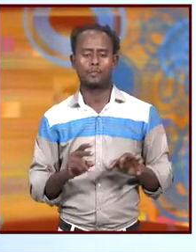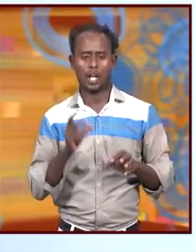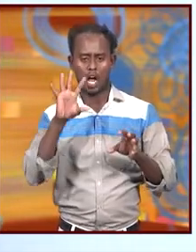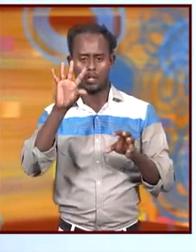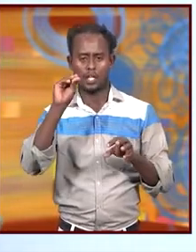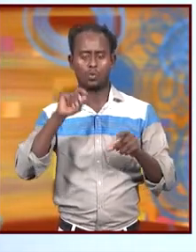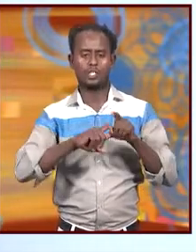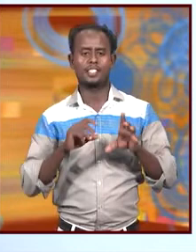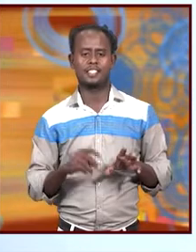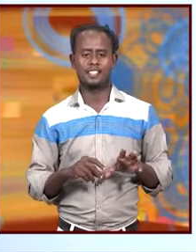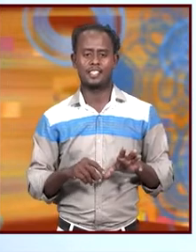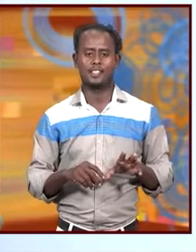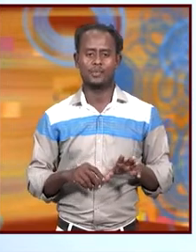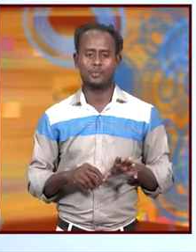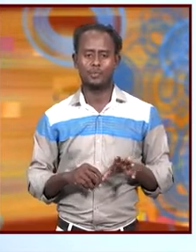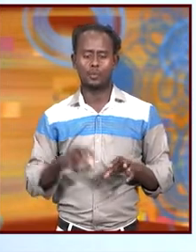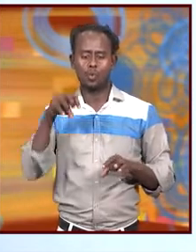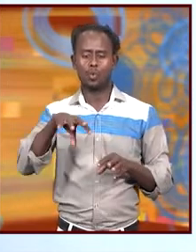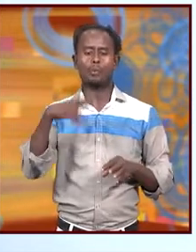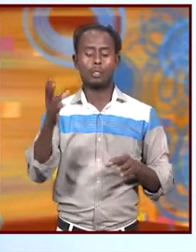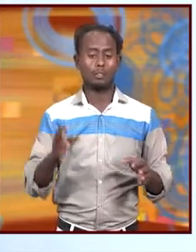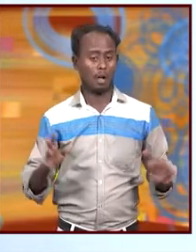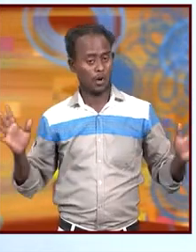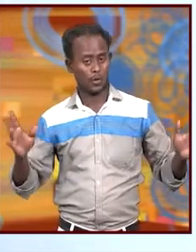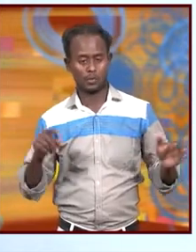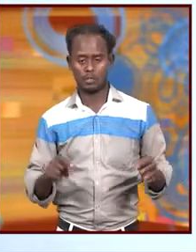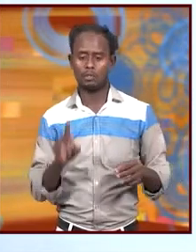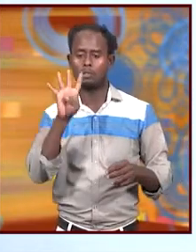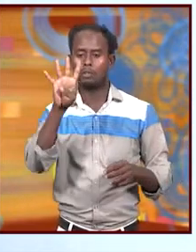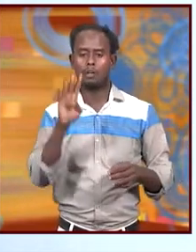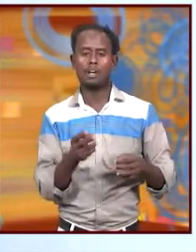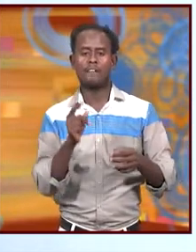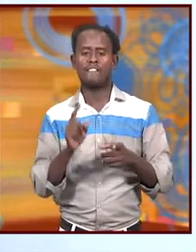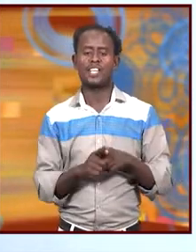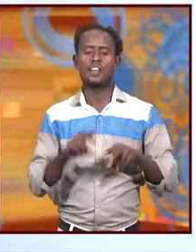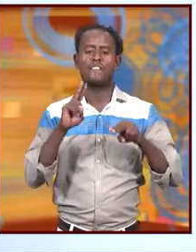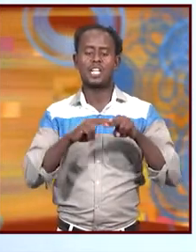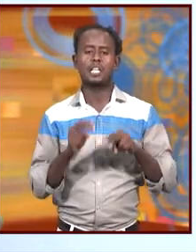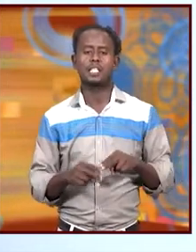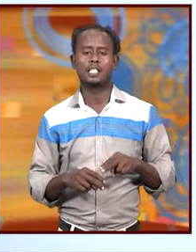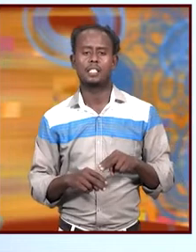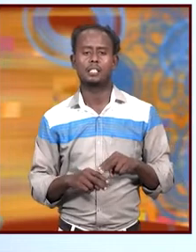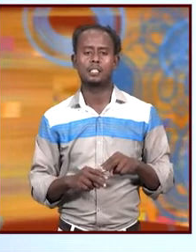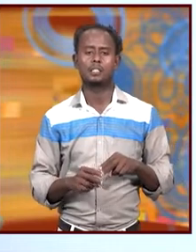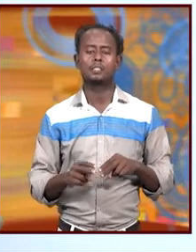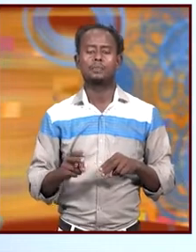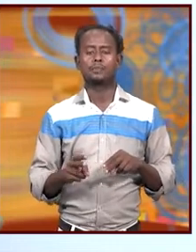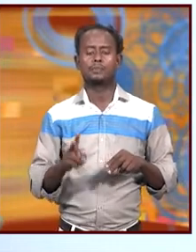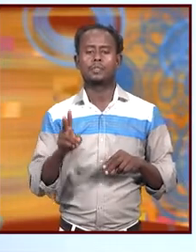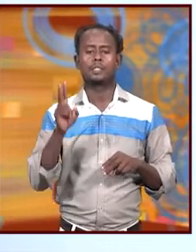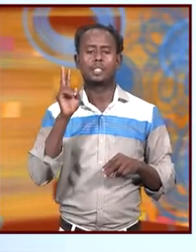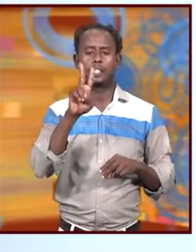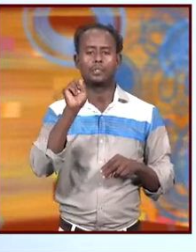ஐந்தாவது வினா, கொடுக்கப்பட்டது அகலம் 4 அடி, பரப்பளவு